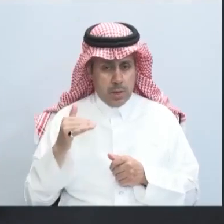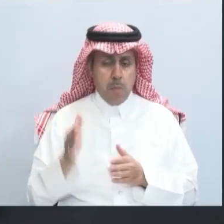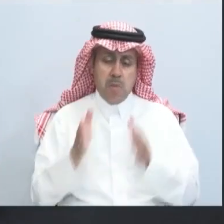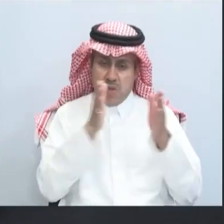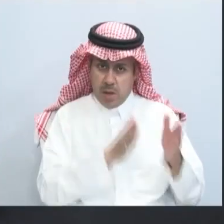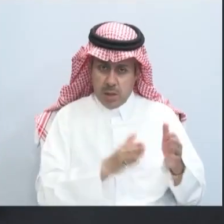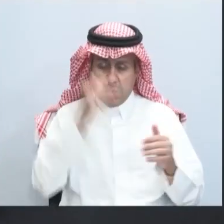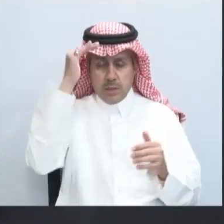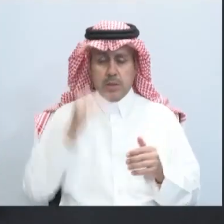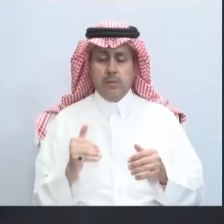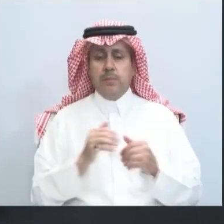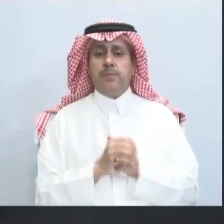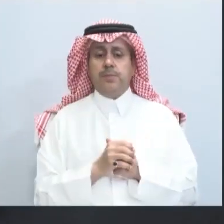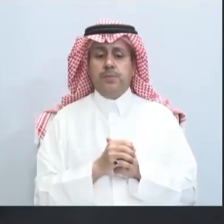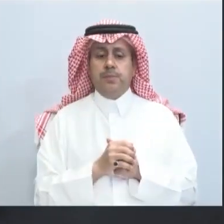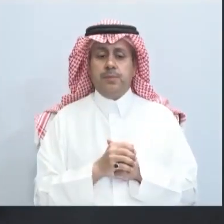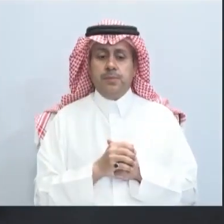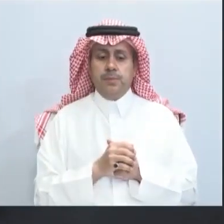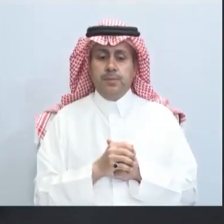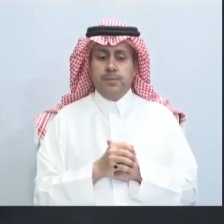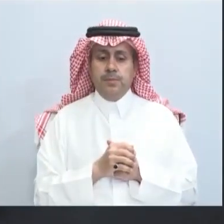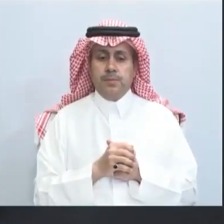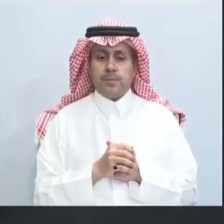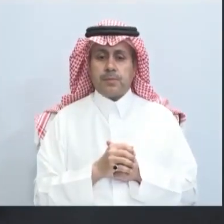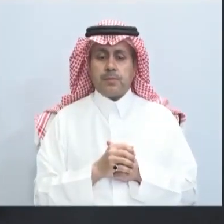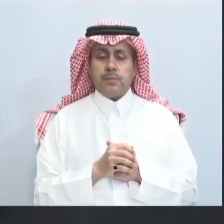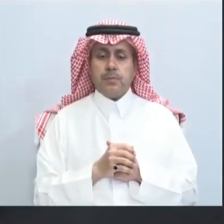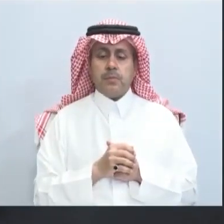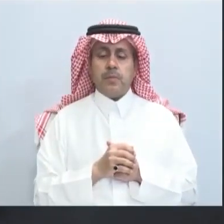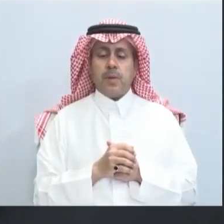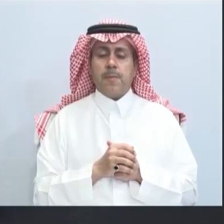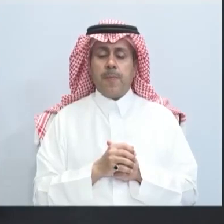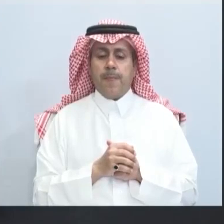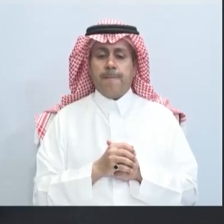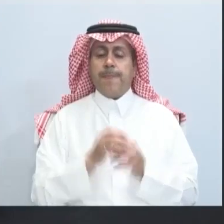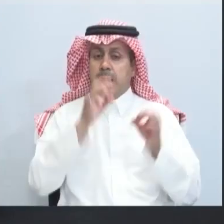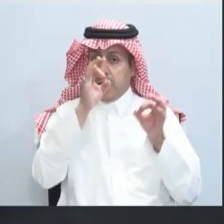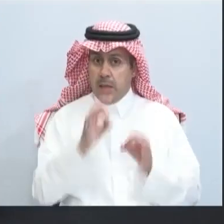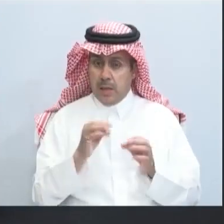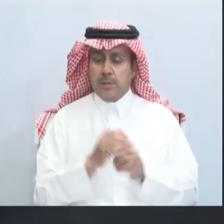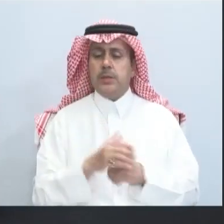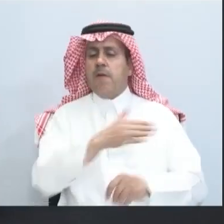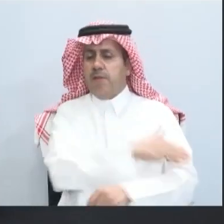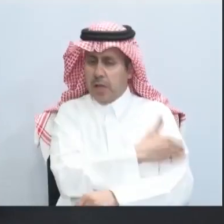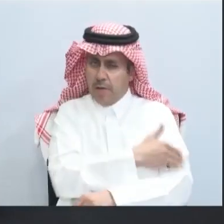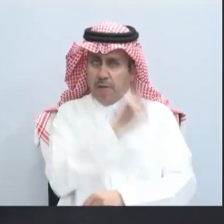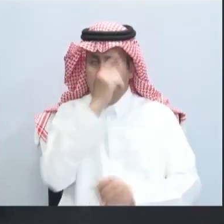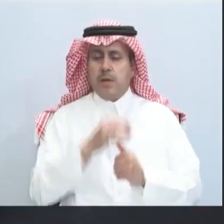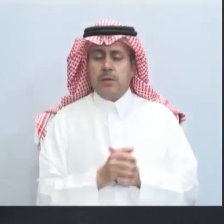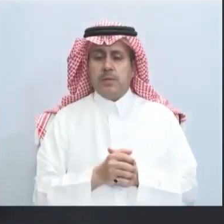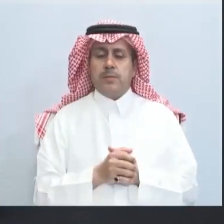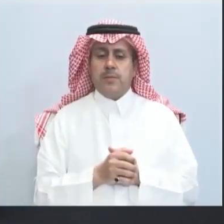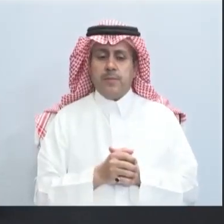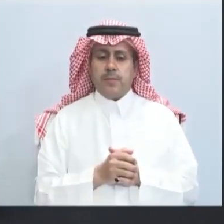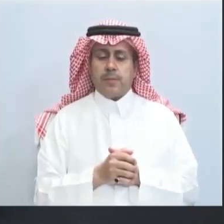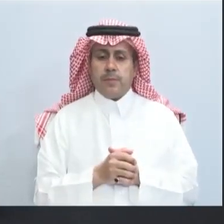وسعها لها ما كسبت و عليها ما اكتسبت ربنا لا تؤاخذنا ان نسينا واخطانا الايه فاظهر هنا